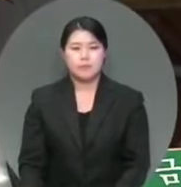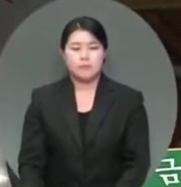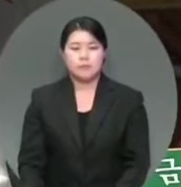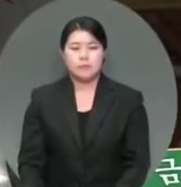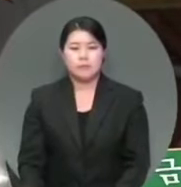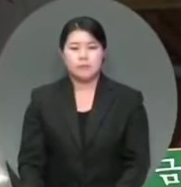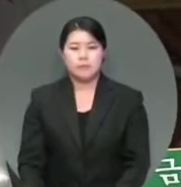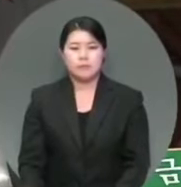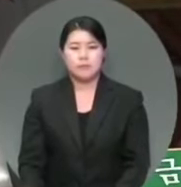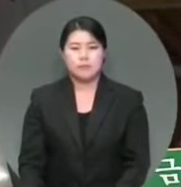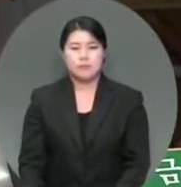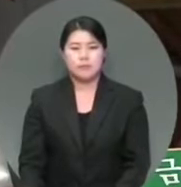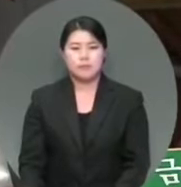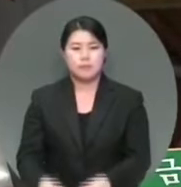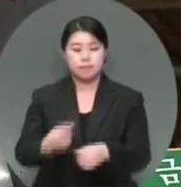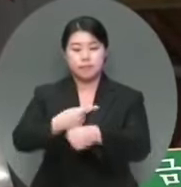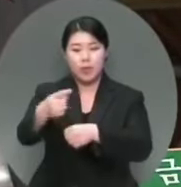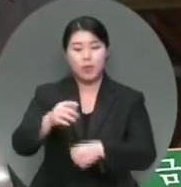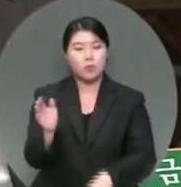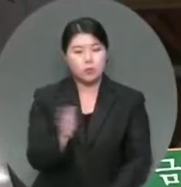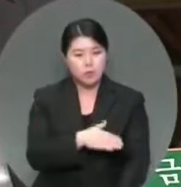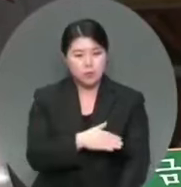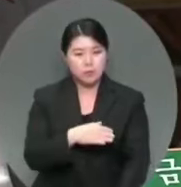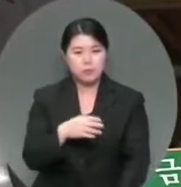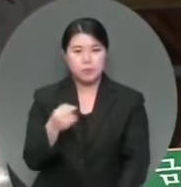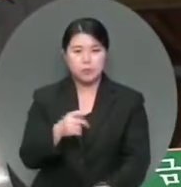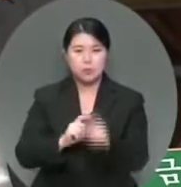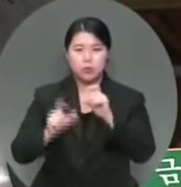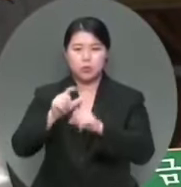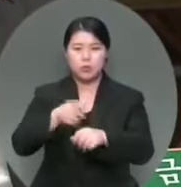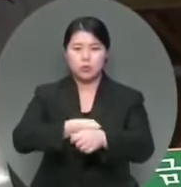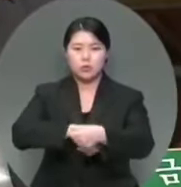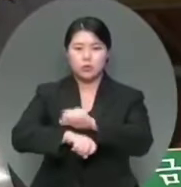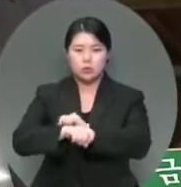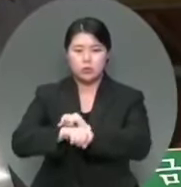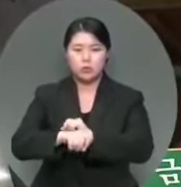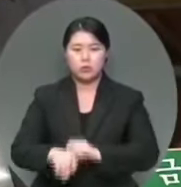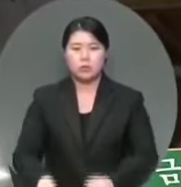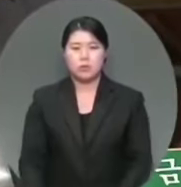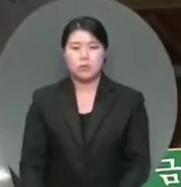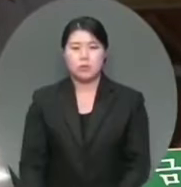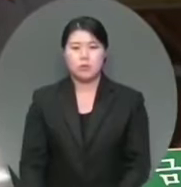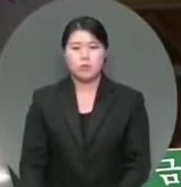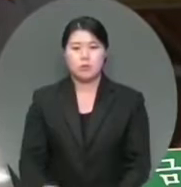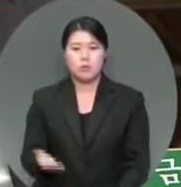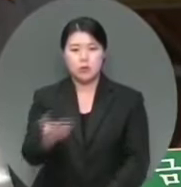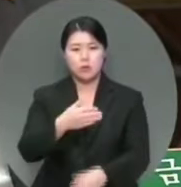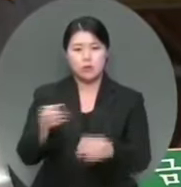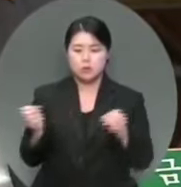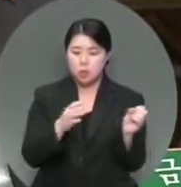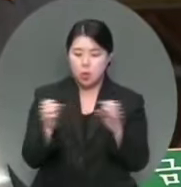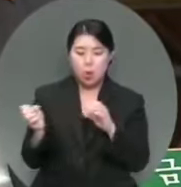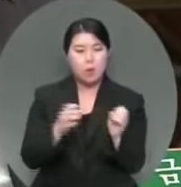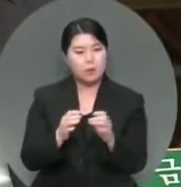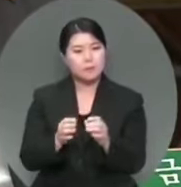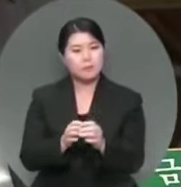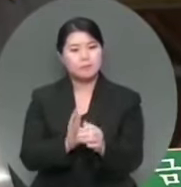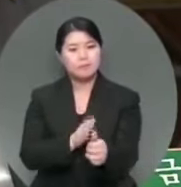말씀을 드리고 뭐 내년부터라든가 좀 적극적으로 한번 이거에 대한 공론화 작업이라든가 토론을 좀